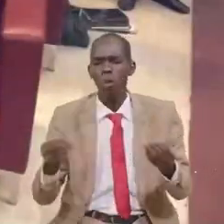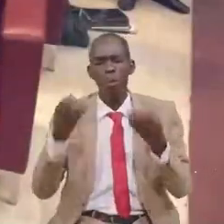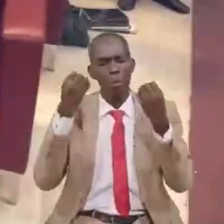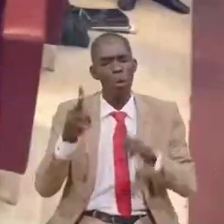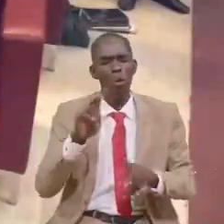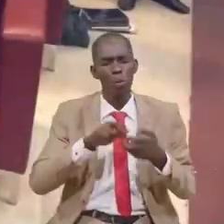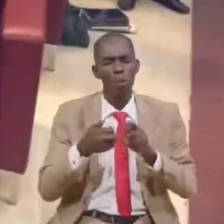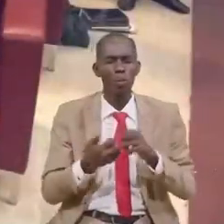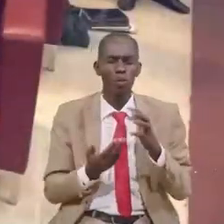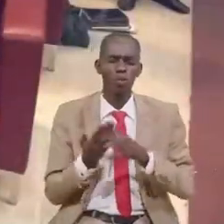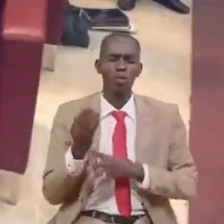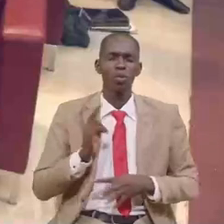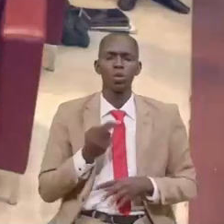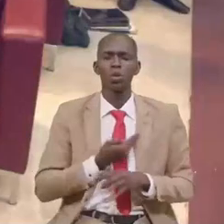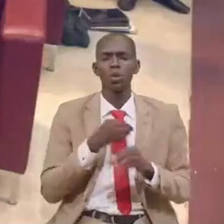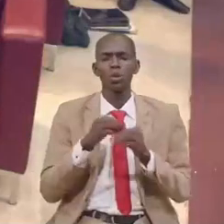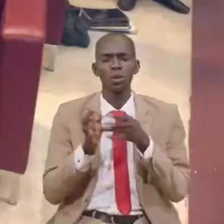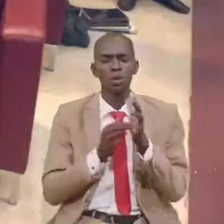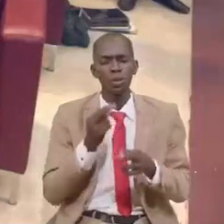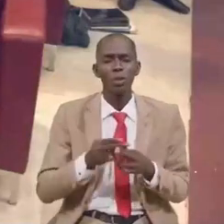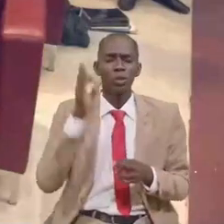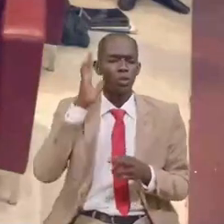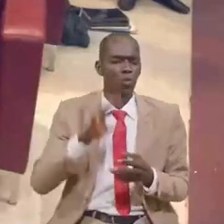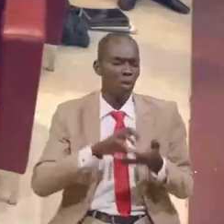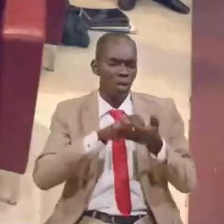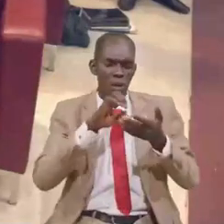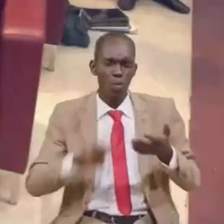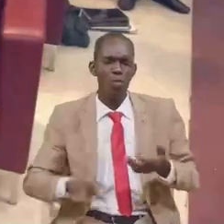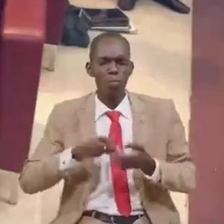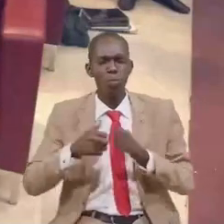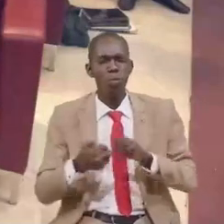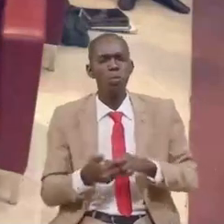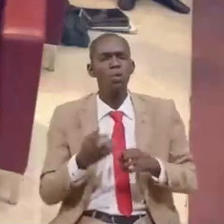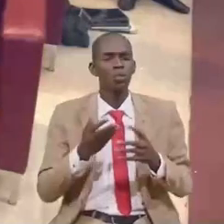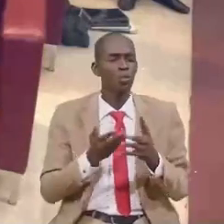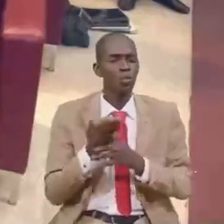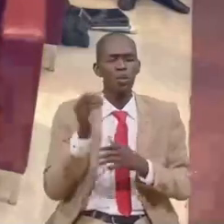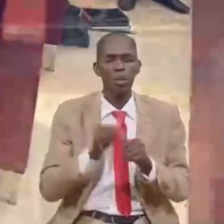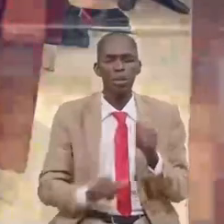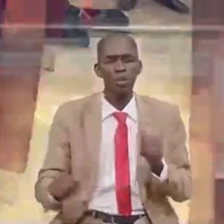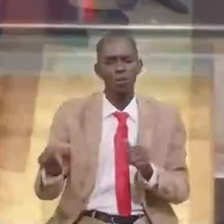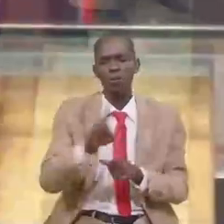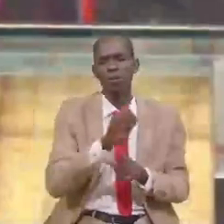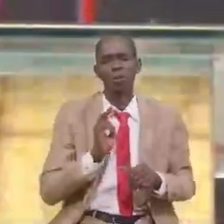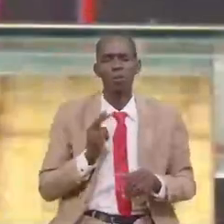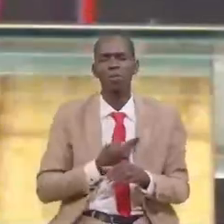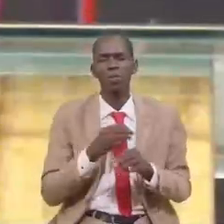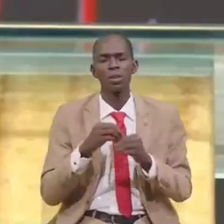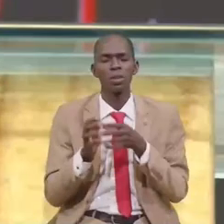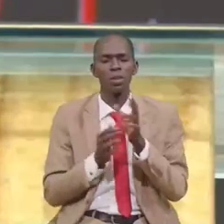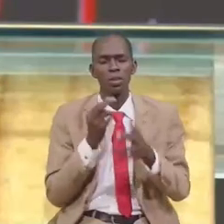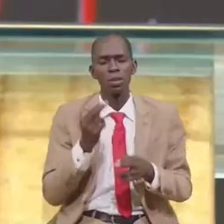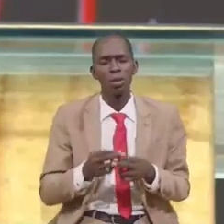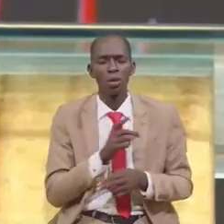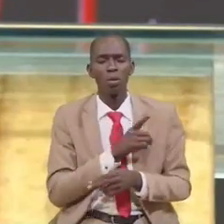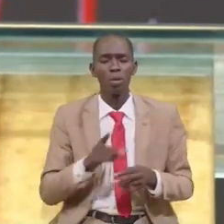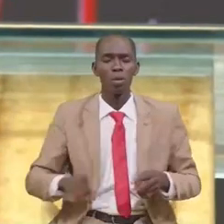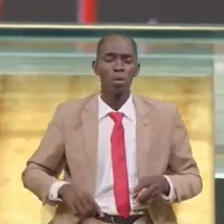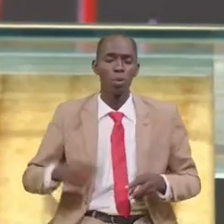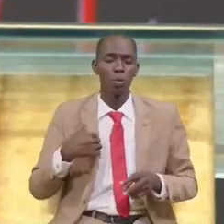Jésus-Christ. Tu vas ôter les montagnes par chacun de nous au nom de Jésus-Christ. Seigneur, nous prions que